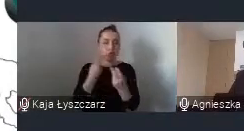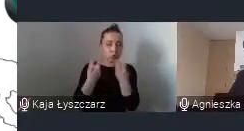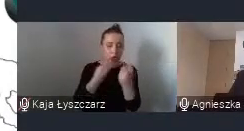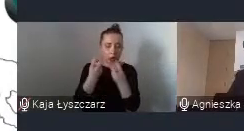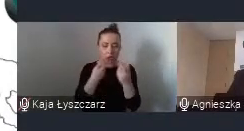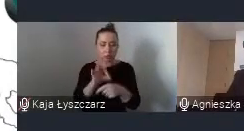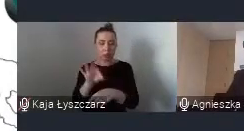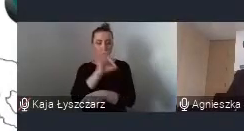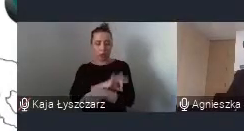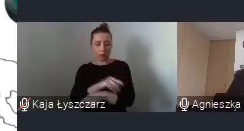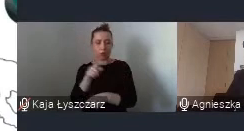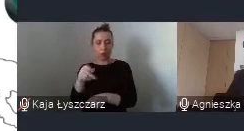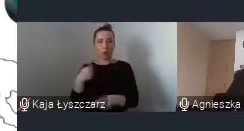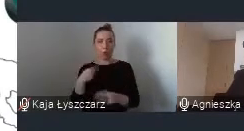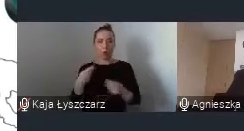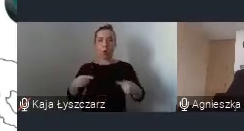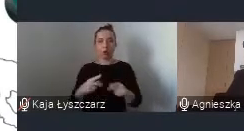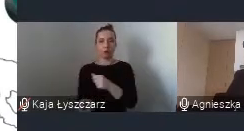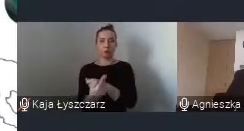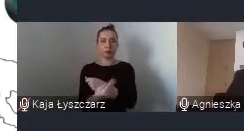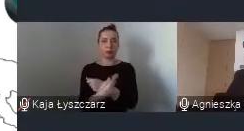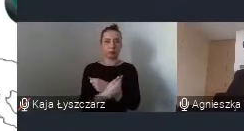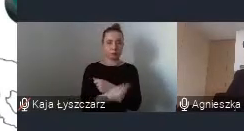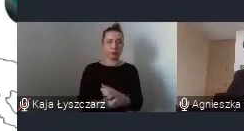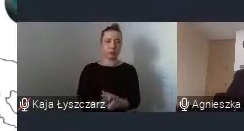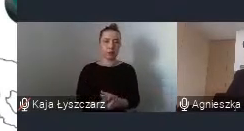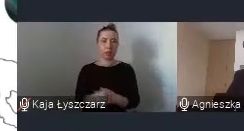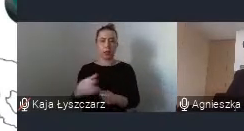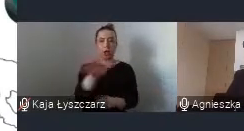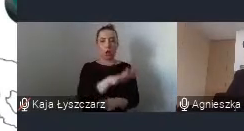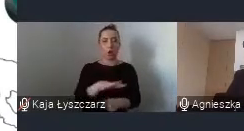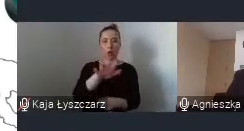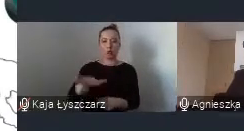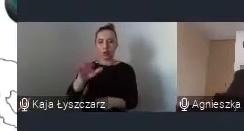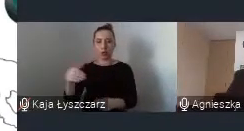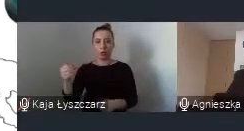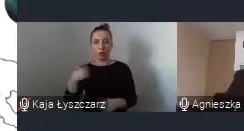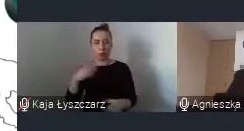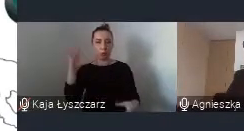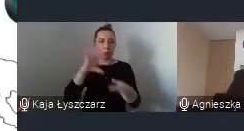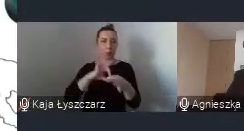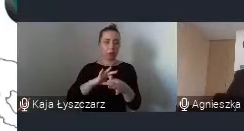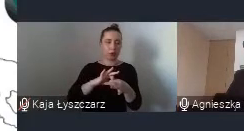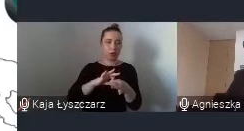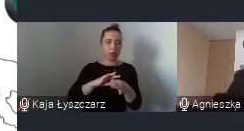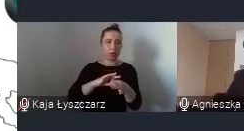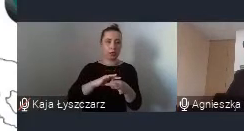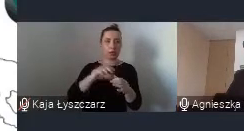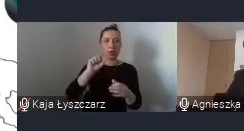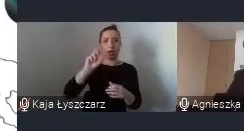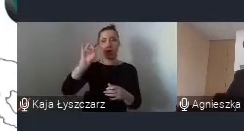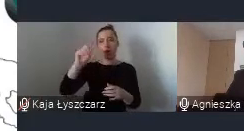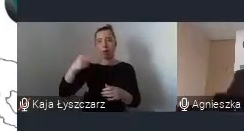ramach których organizowane były nabory. Tak jak wspominałam na początku, te obszary są powiązane z agendą miejską, więc widzą tu Państwo takie tematy